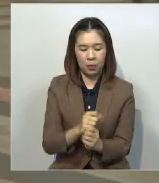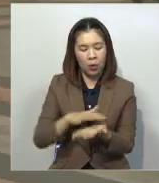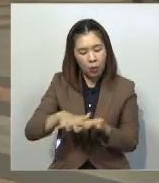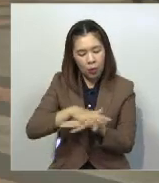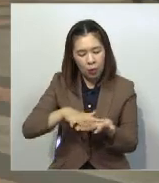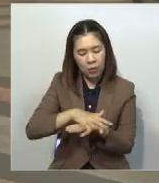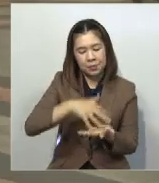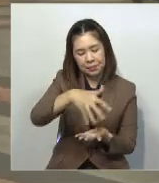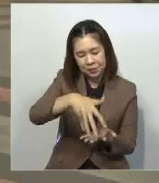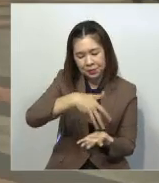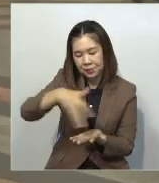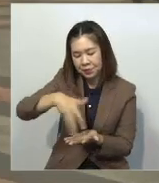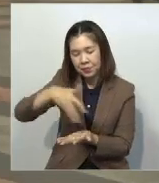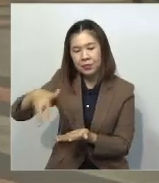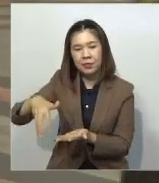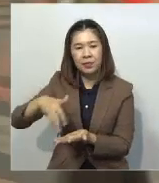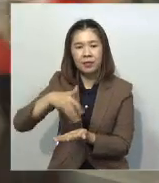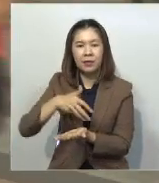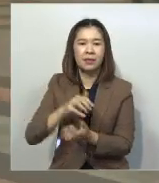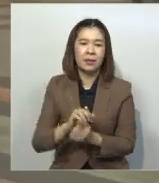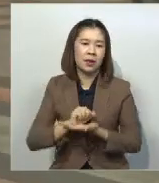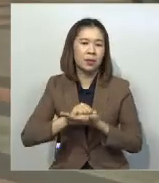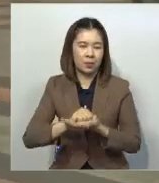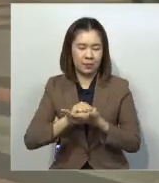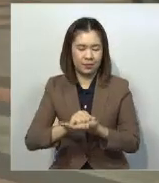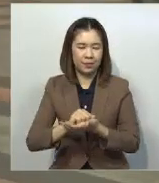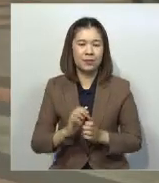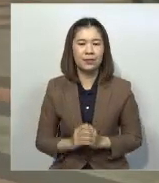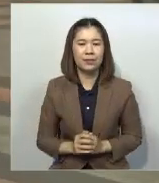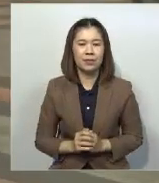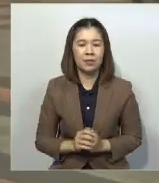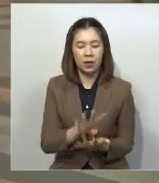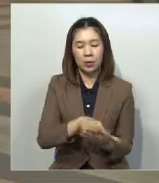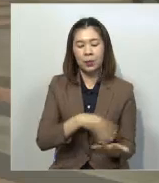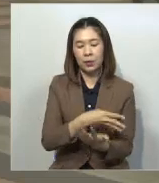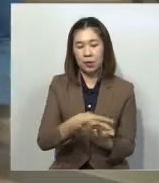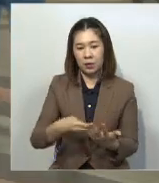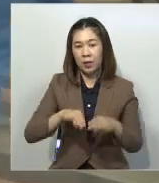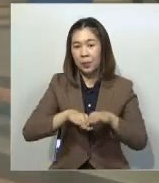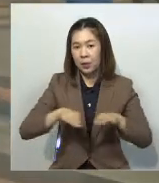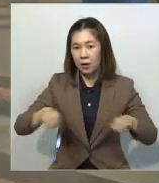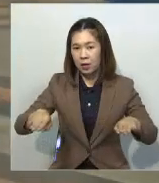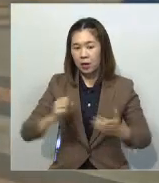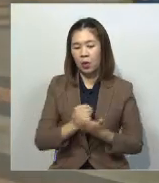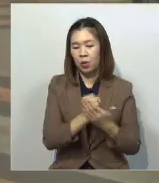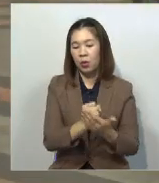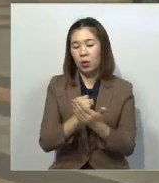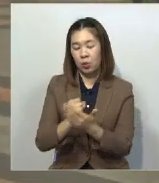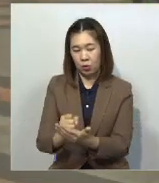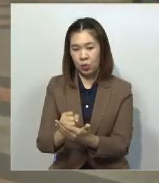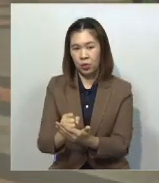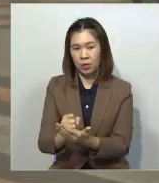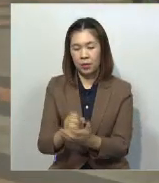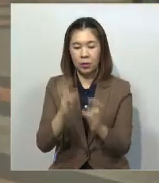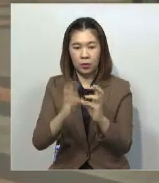ความสะอาดถนนรอบๆบริเวณพื้นที่นะครับเพื่อเป็นการอำนวยความสะดวกนอกจากมาตรการเบื้องต้นในการลดผลกระทบจากค่า PM 2.5 แล้